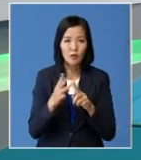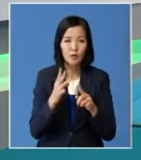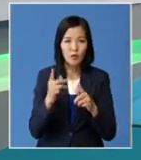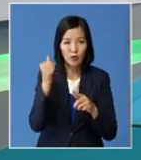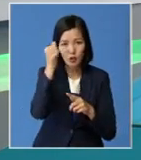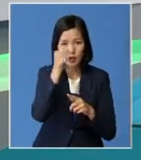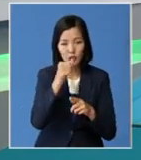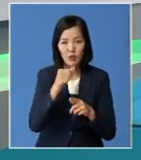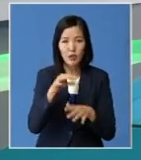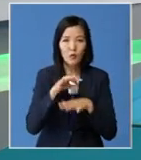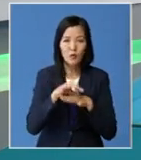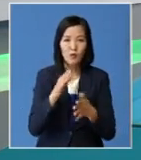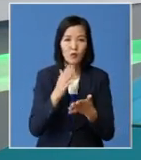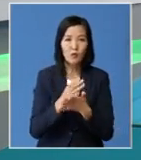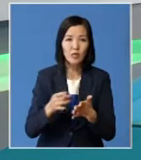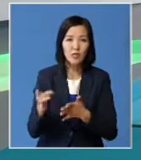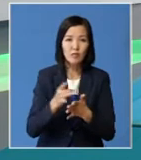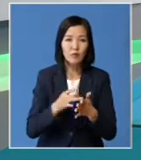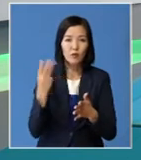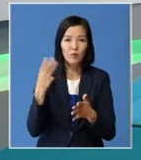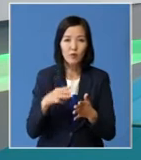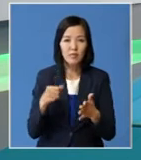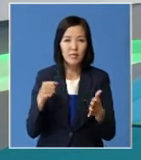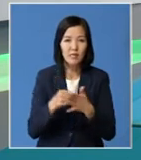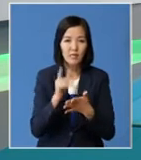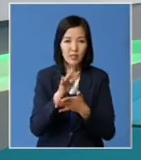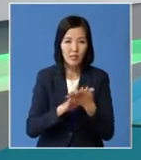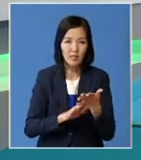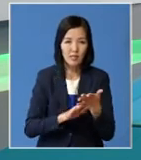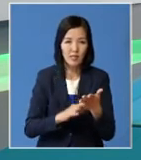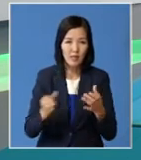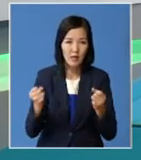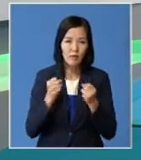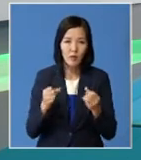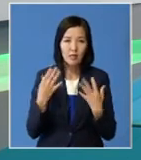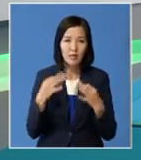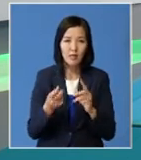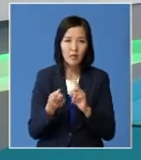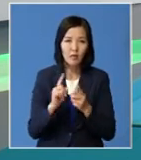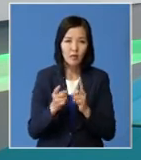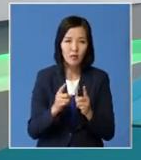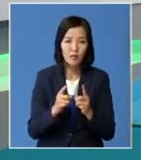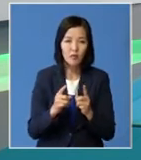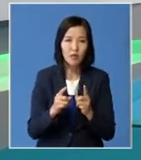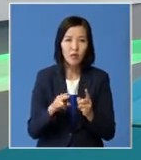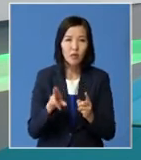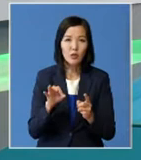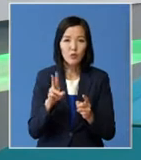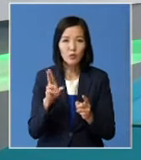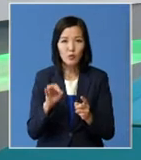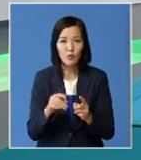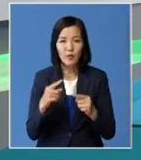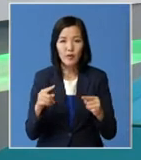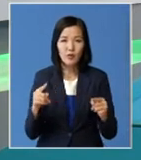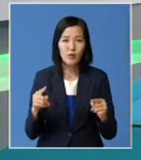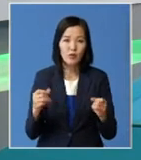отыр. Республикалық турнир маусымның 30-ына дейін жалғасады. Бұл аралықта балуандар еркін күрес, грек-рим және дзюдодан өзара күш сынаса, былғары